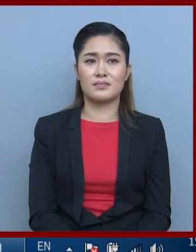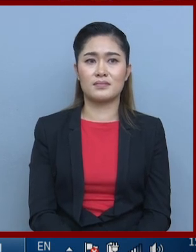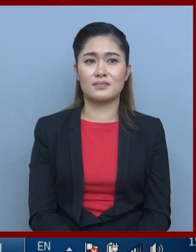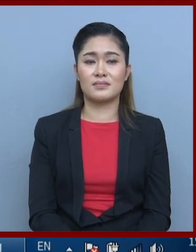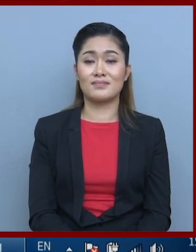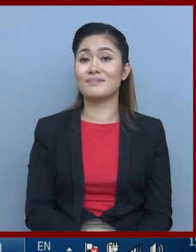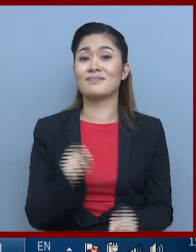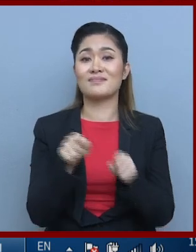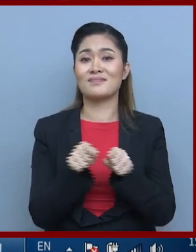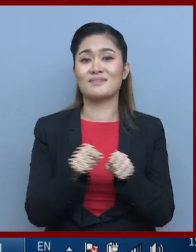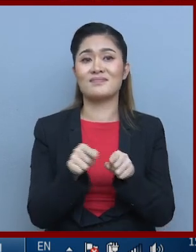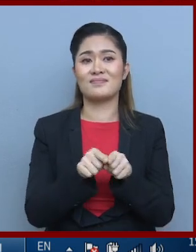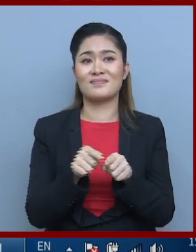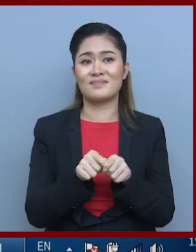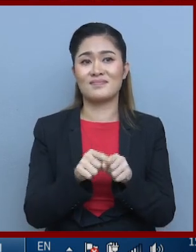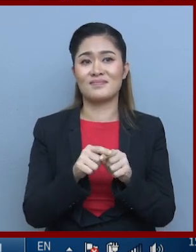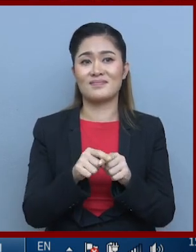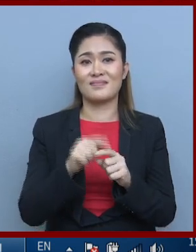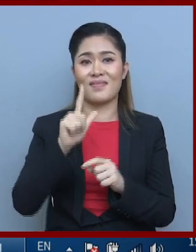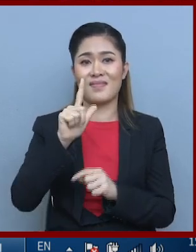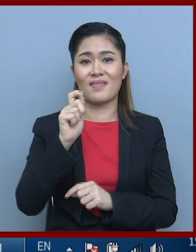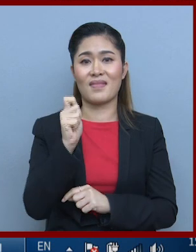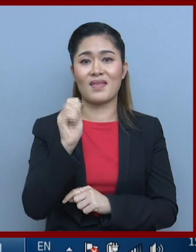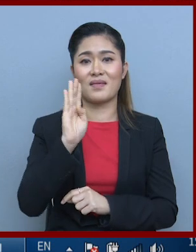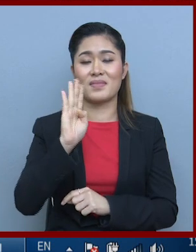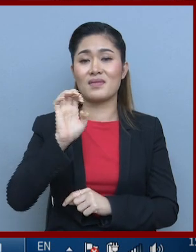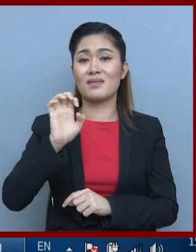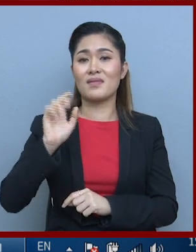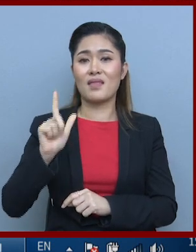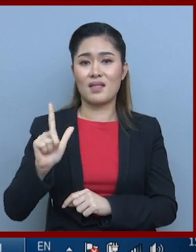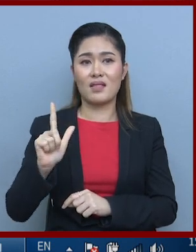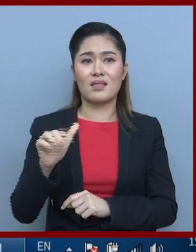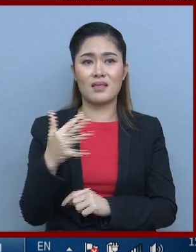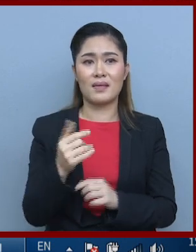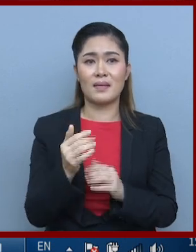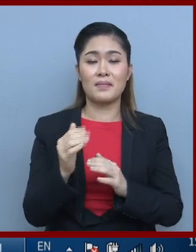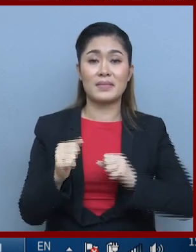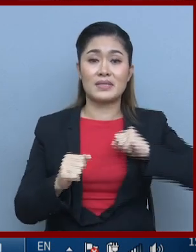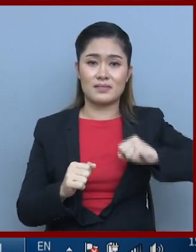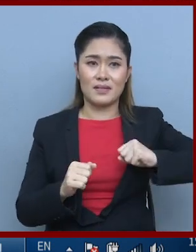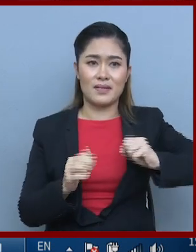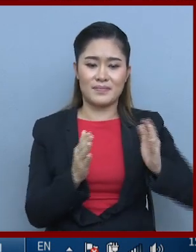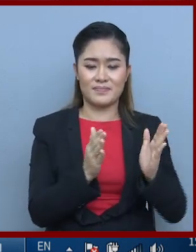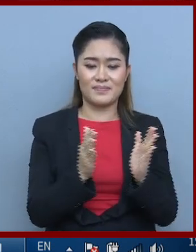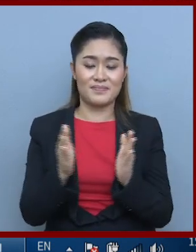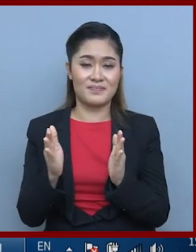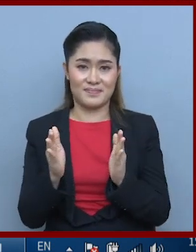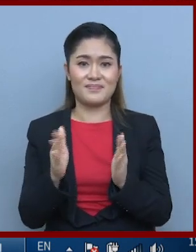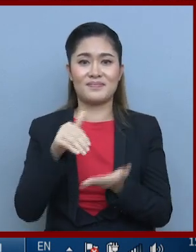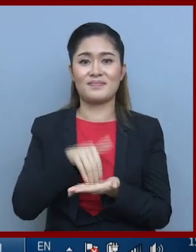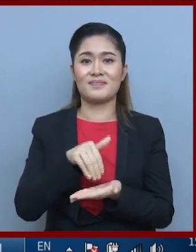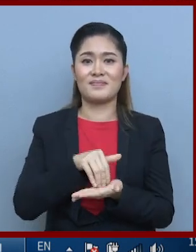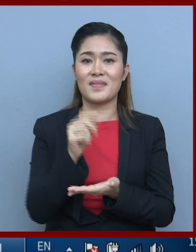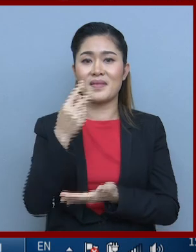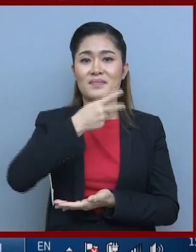ส่วนลาเบลเช่นกันนะเราก็เปลี่ยนจากจัดชิดซ้ายเป็นจัดกลางเสร็จแ